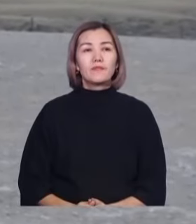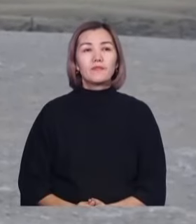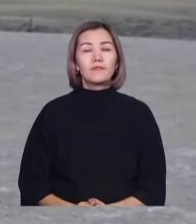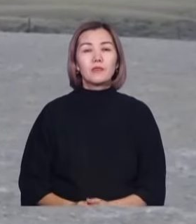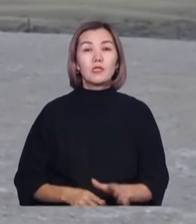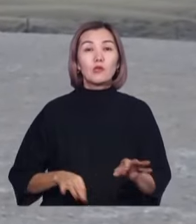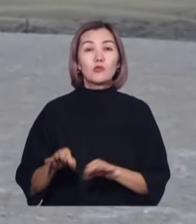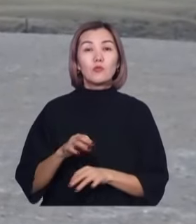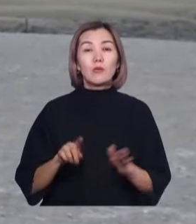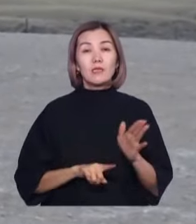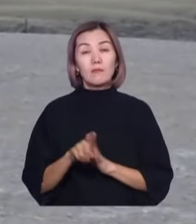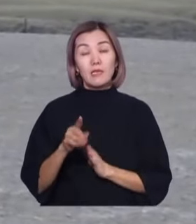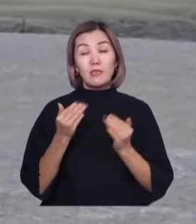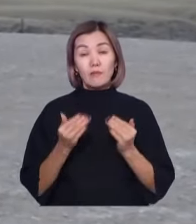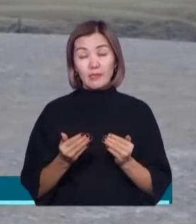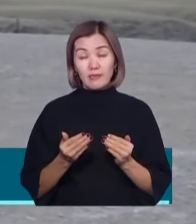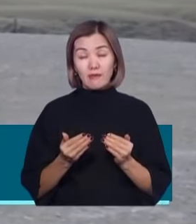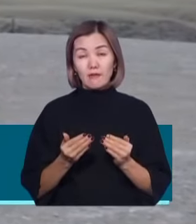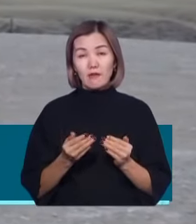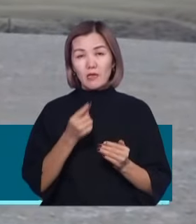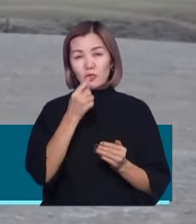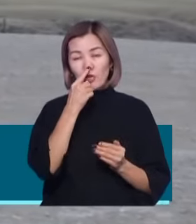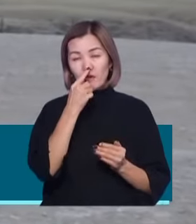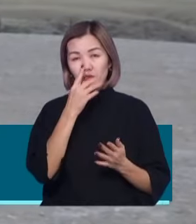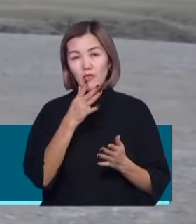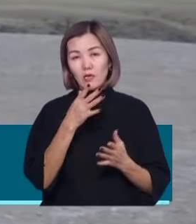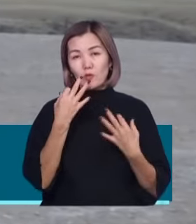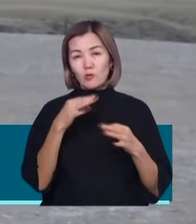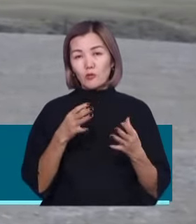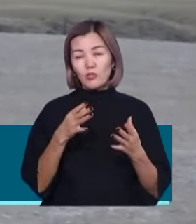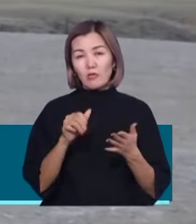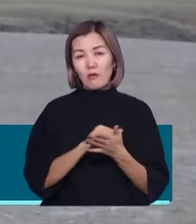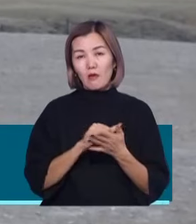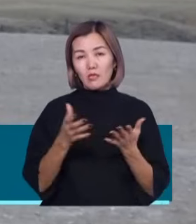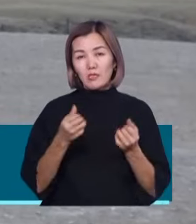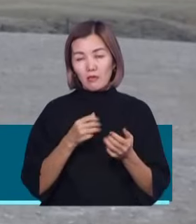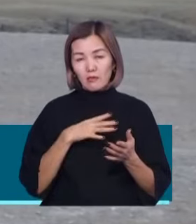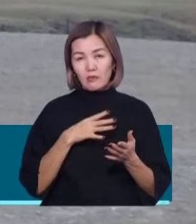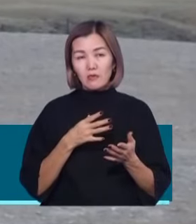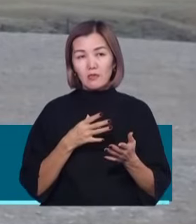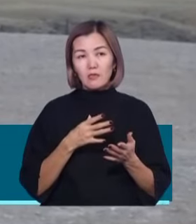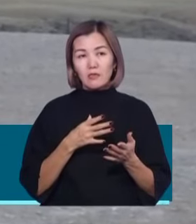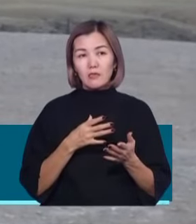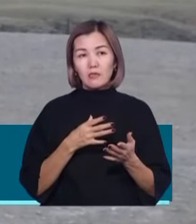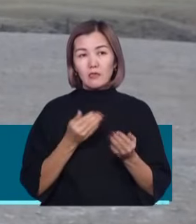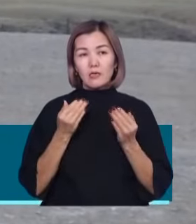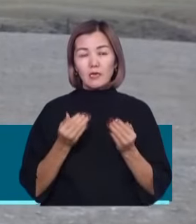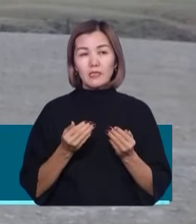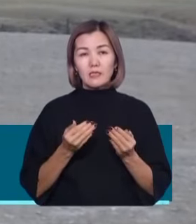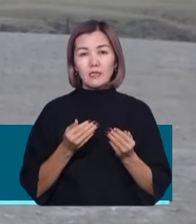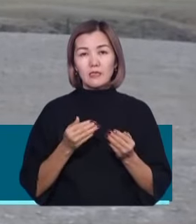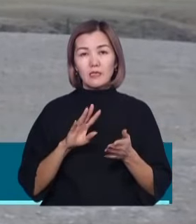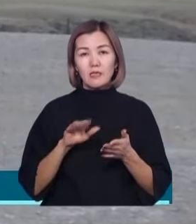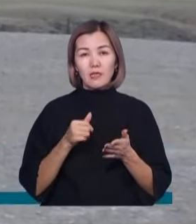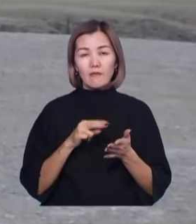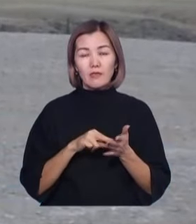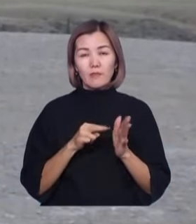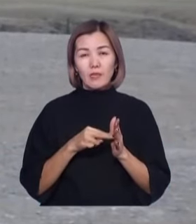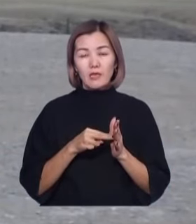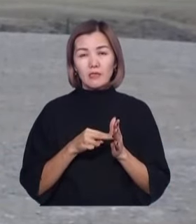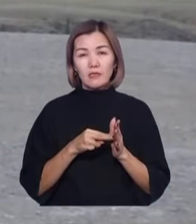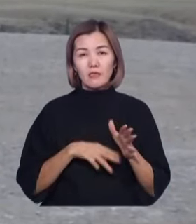Жобаны енді бастап жатырмыз. Осы жақында рұқсат қағаздарымызды бәрін алдық. Қазір генплан істеліп жатыр, эскизный